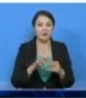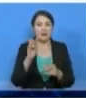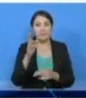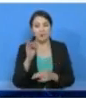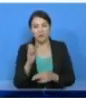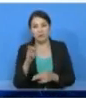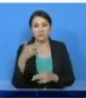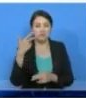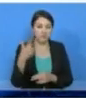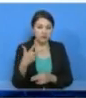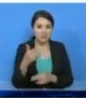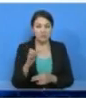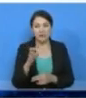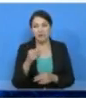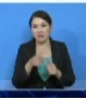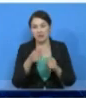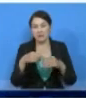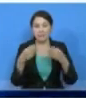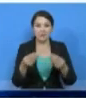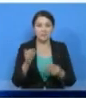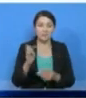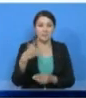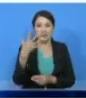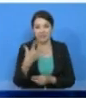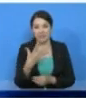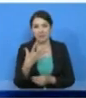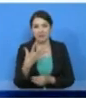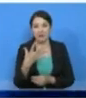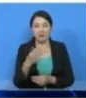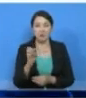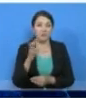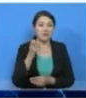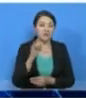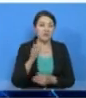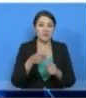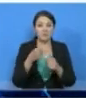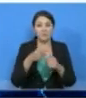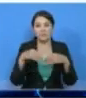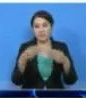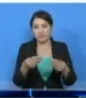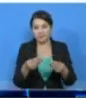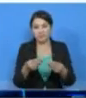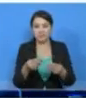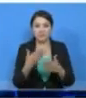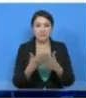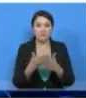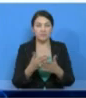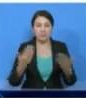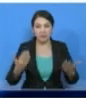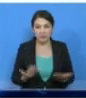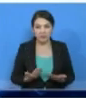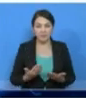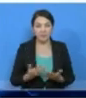3-ке, мысалға кеше Байқадам деп ат қойылды. Бауырластар 5-ке Көкжиде деген атаулар қойылып, осы сол елді тұрғындардың